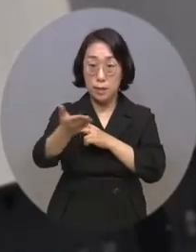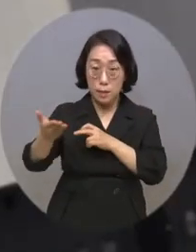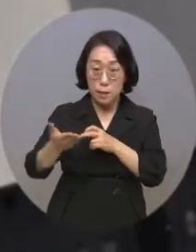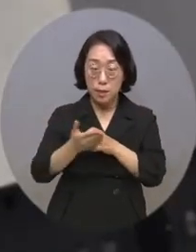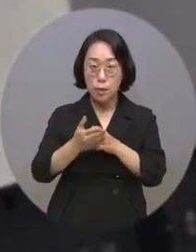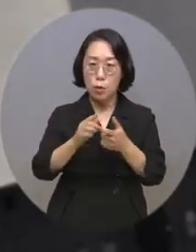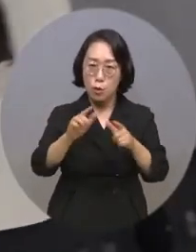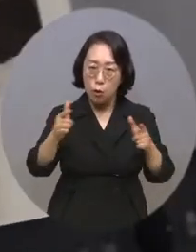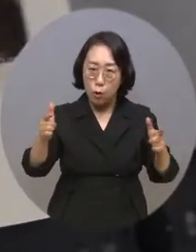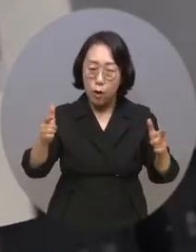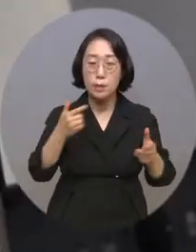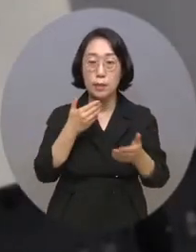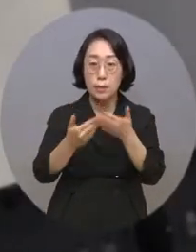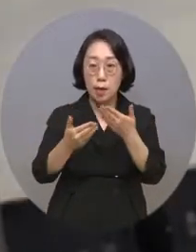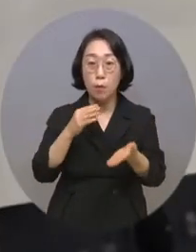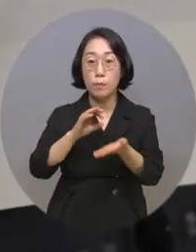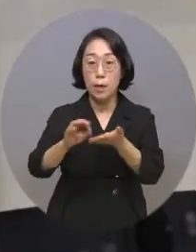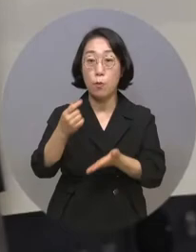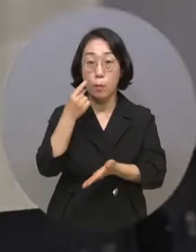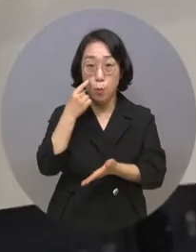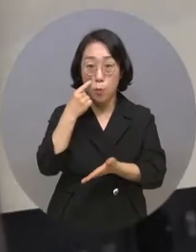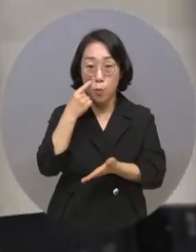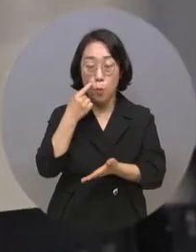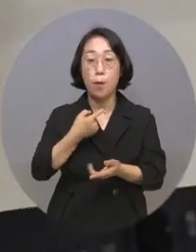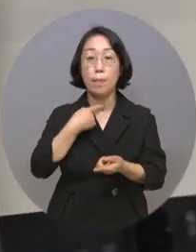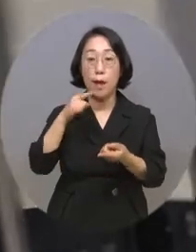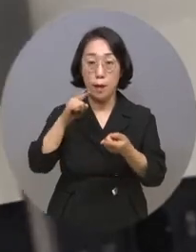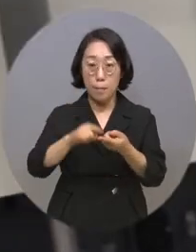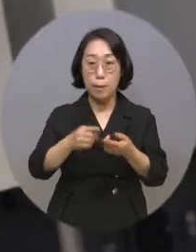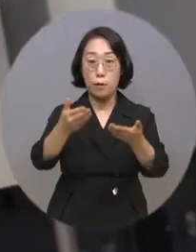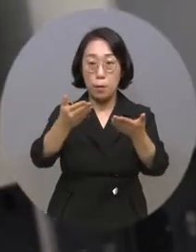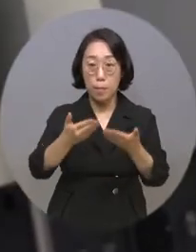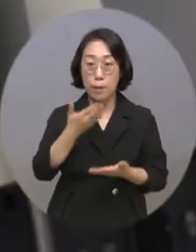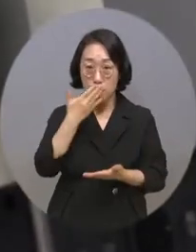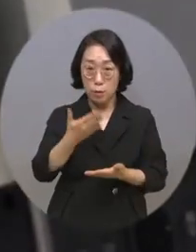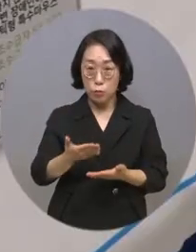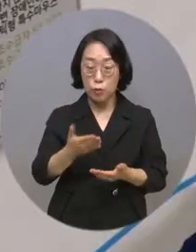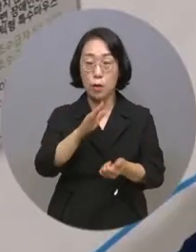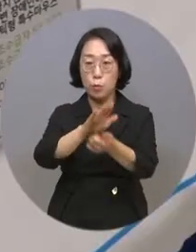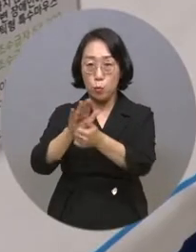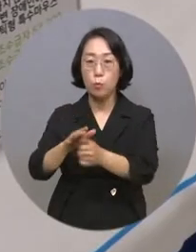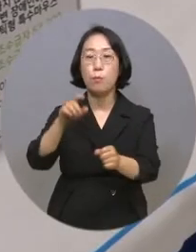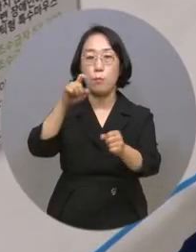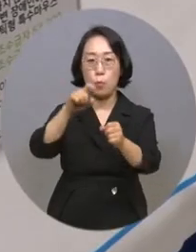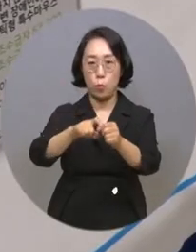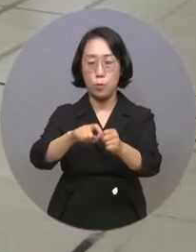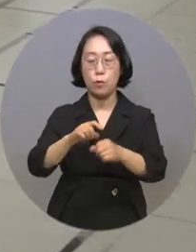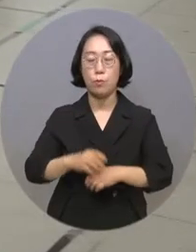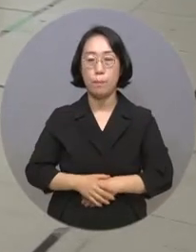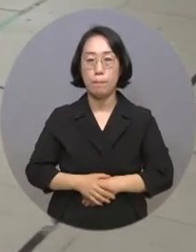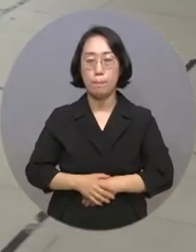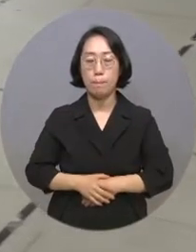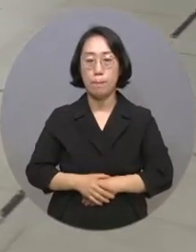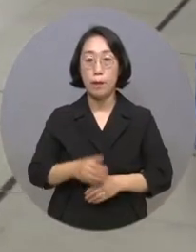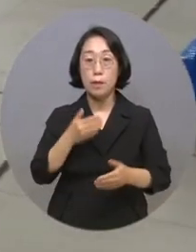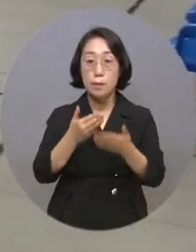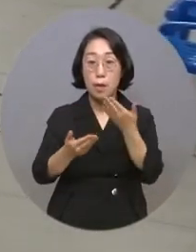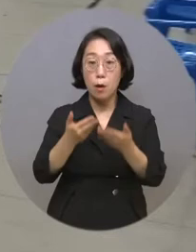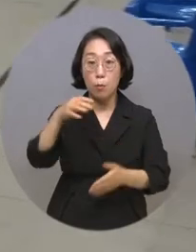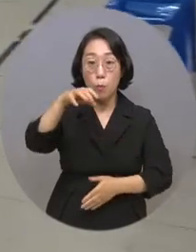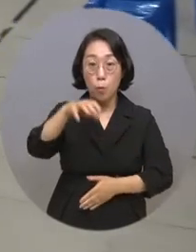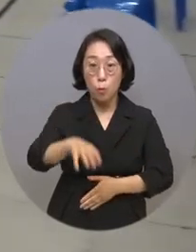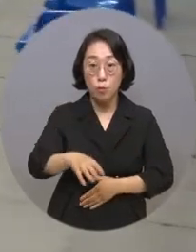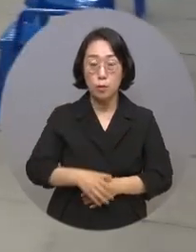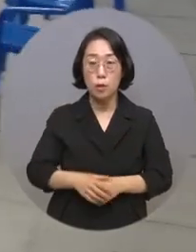정보통신 보조기기를 체험하고 적합한 제품을 보급받을 수 있는 기회를 제공하기 위해 개최됐습니다. 체험 전